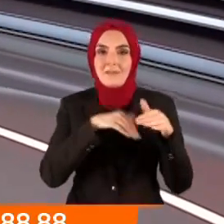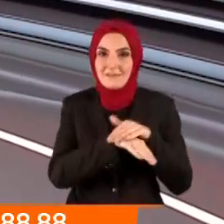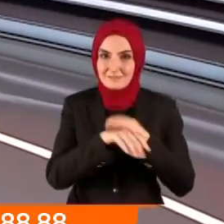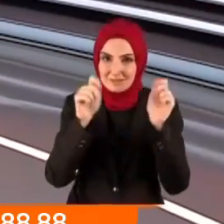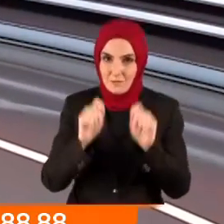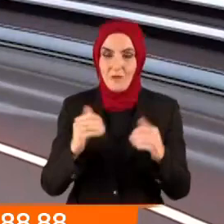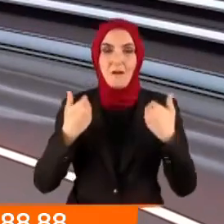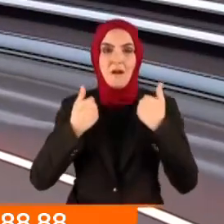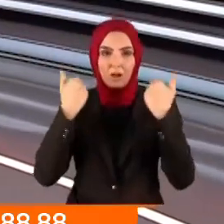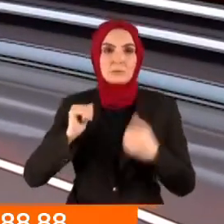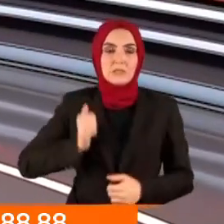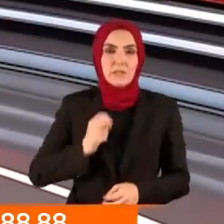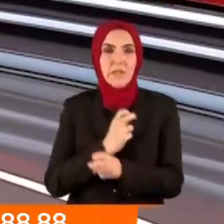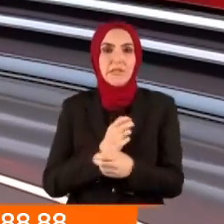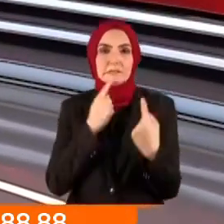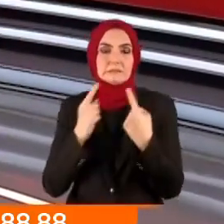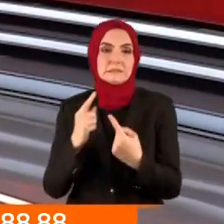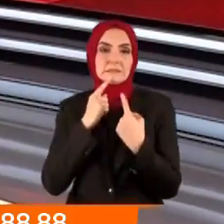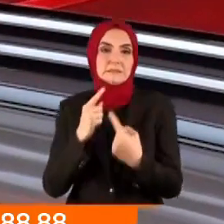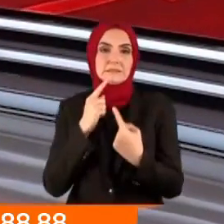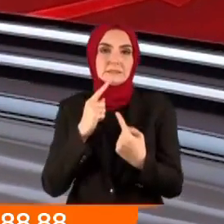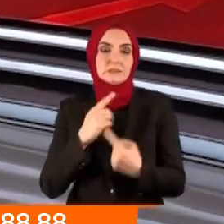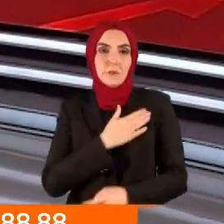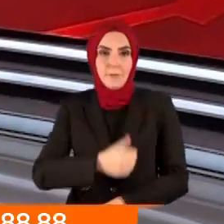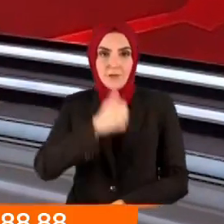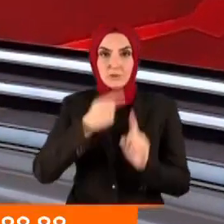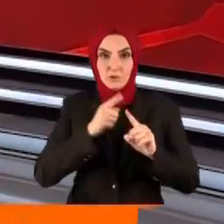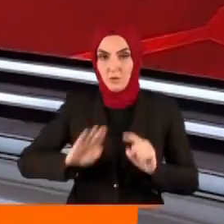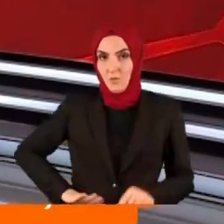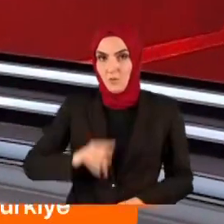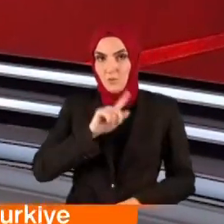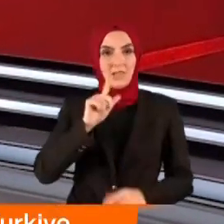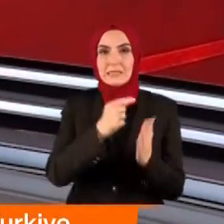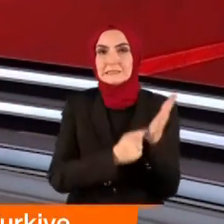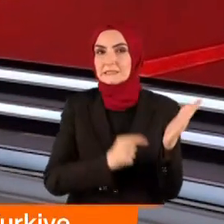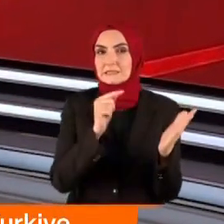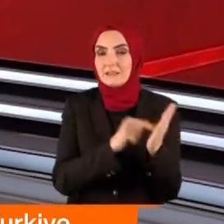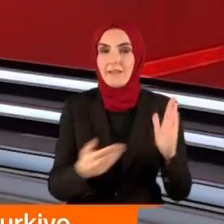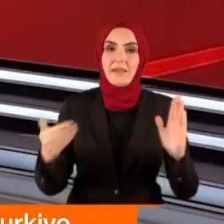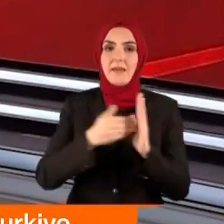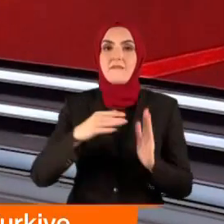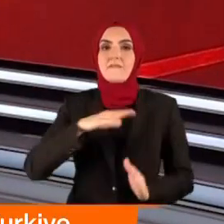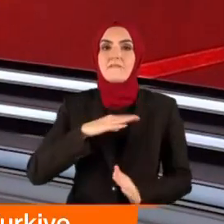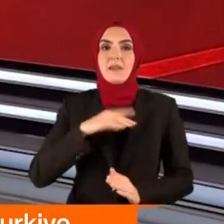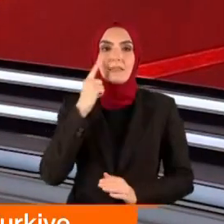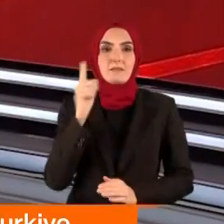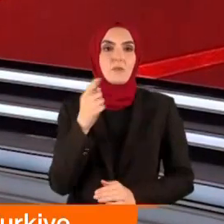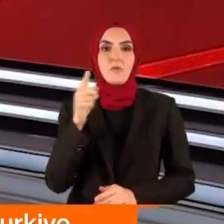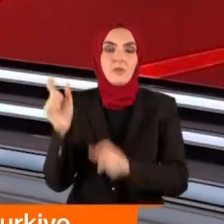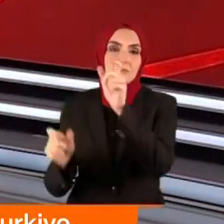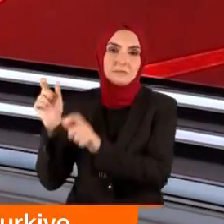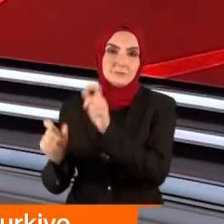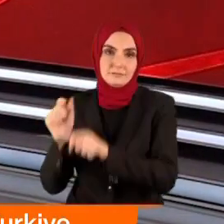Genel Başkanı Kemal Kılıçdaroğlu listeye bürokratları da ekledi. Bugün sosyal medya hesabından bir video yayınladı